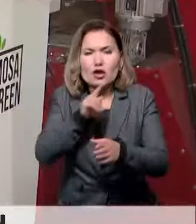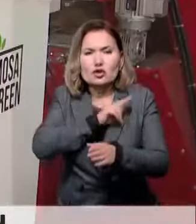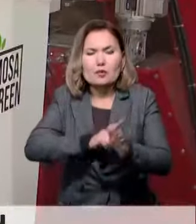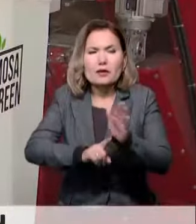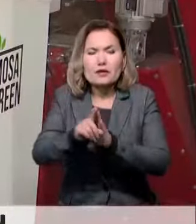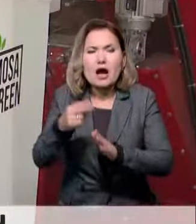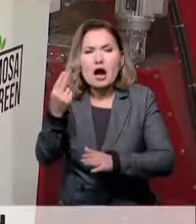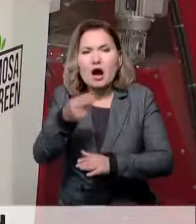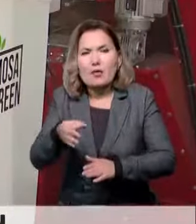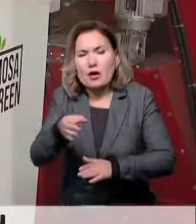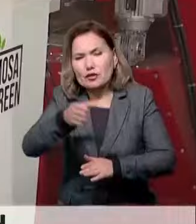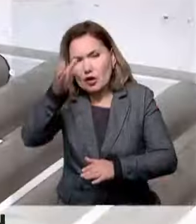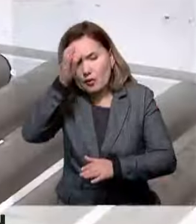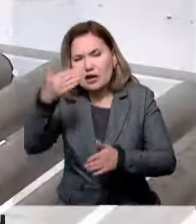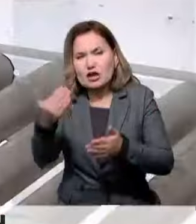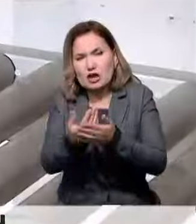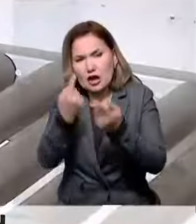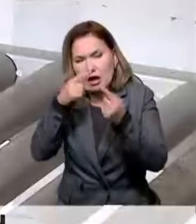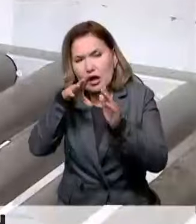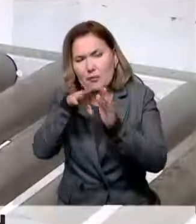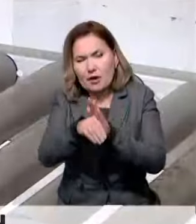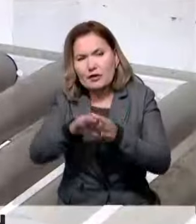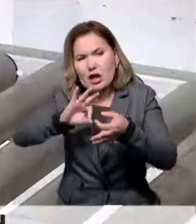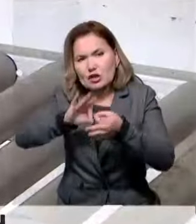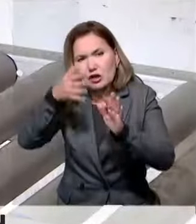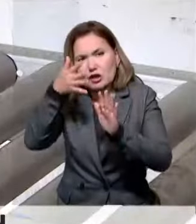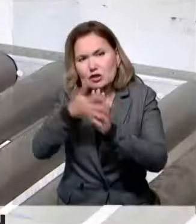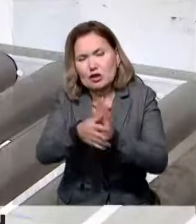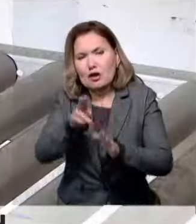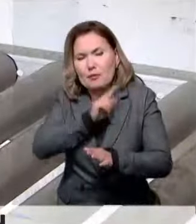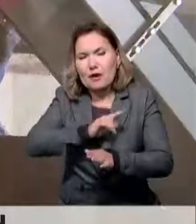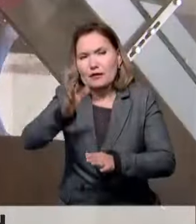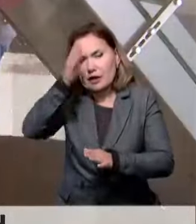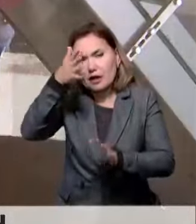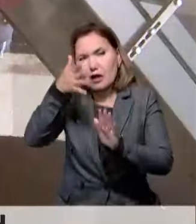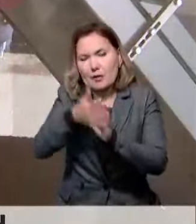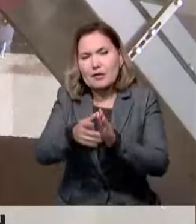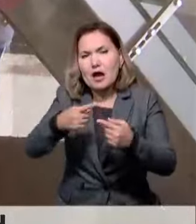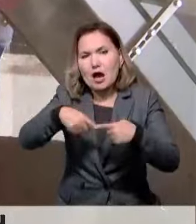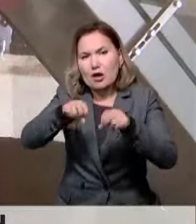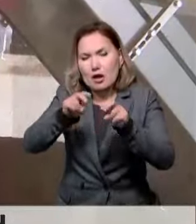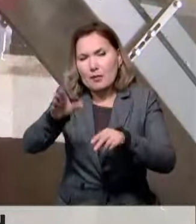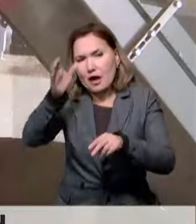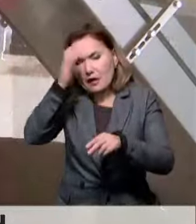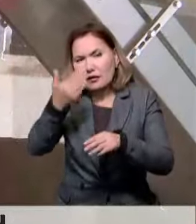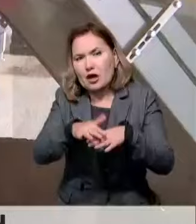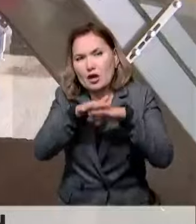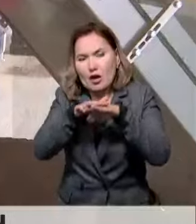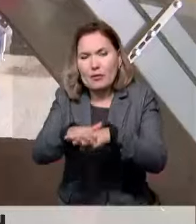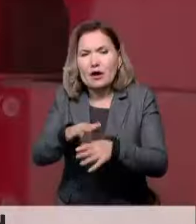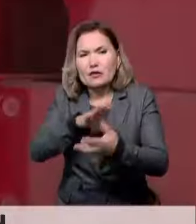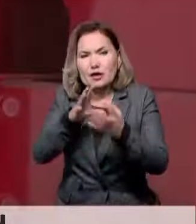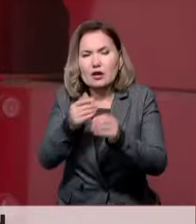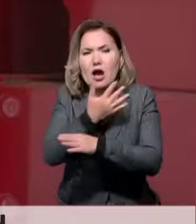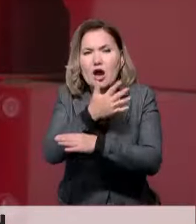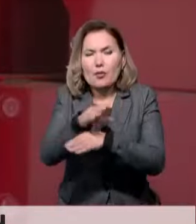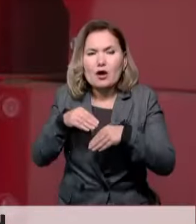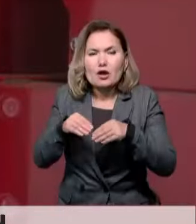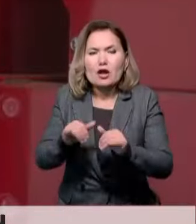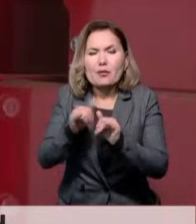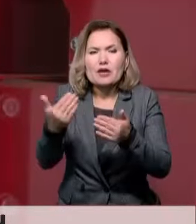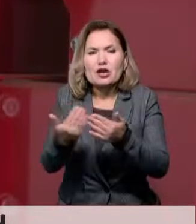еді. Ақмолалық ғалымдар да жаңа технологияны жан-жақты зерттегенін айтады. Ғылыми зерттеу институты ғылым қорынан бөлінген қаржыға тұқым жинау желісі